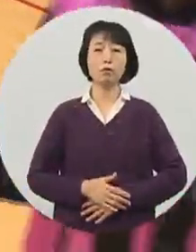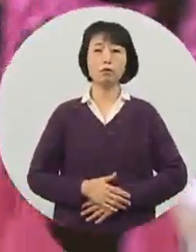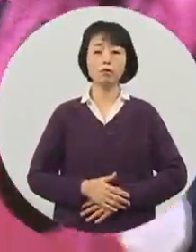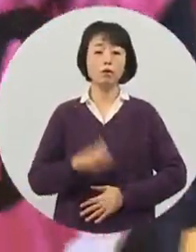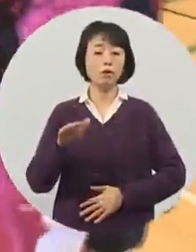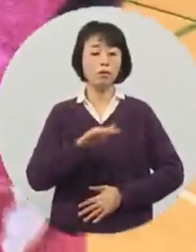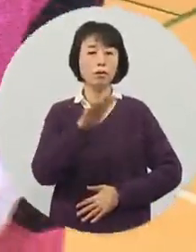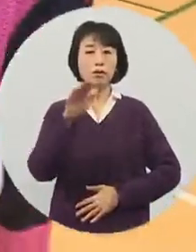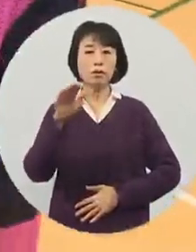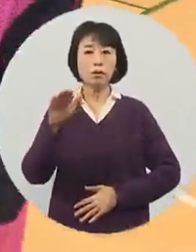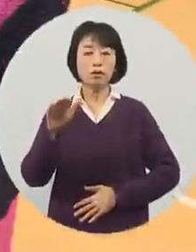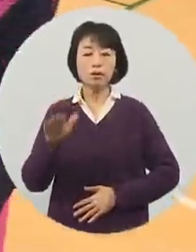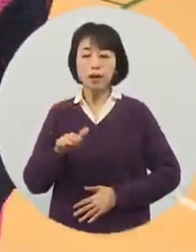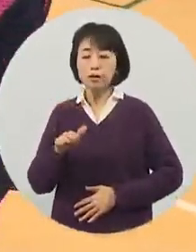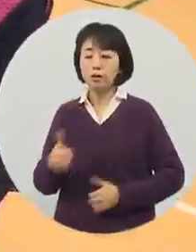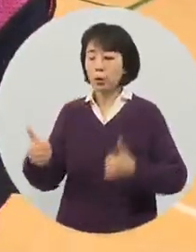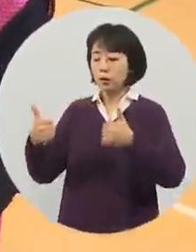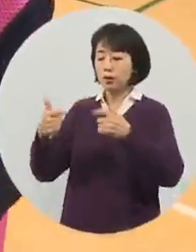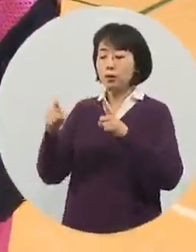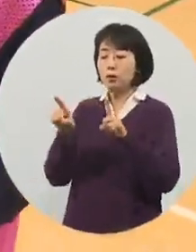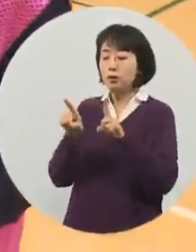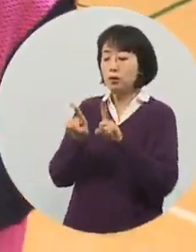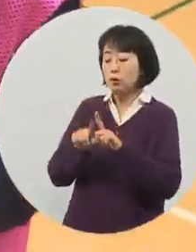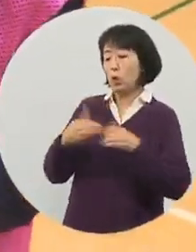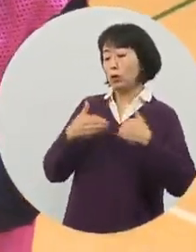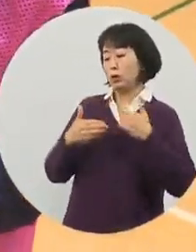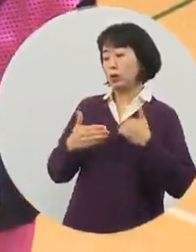皆さんで一緒にスポーツやるっていうのは 楽